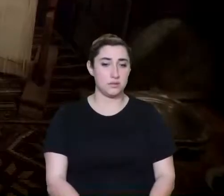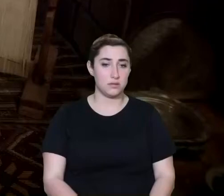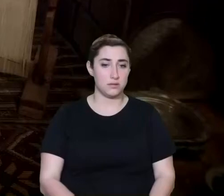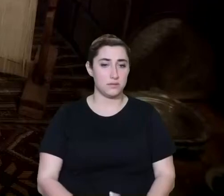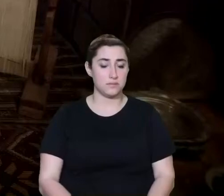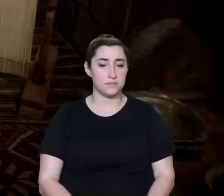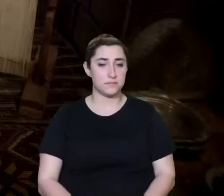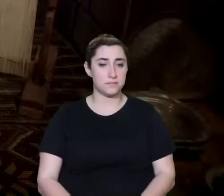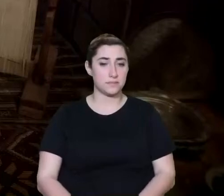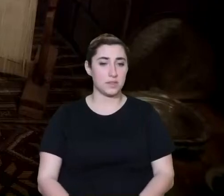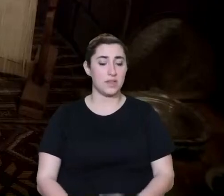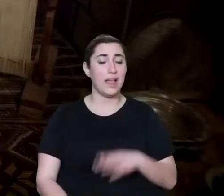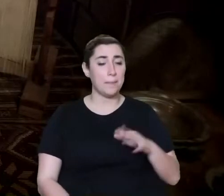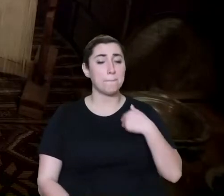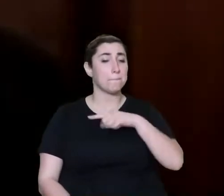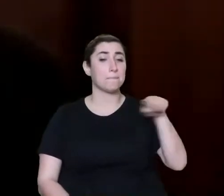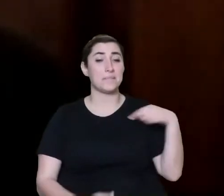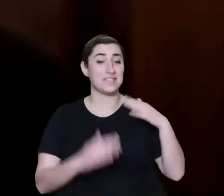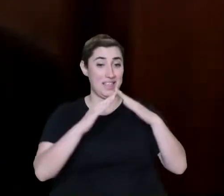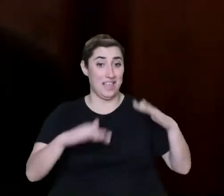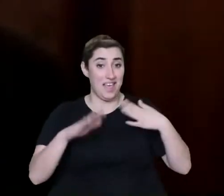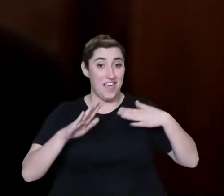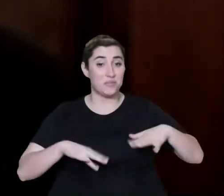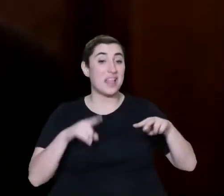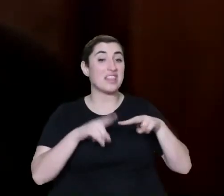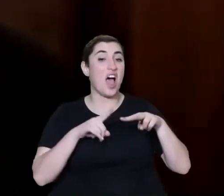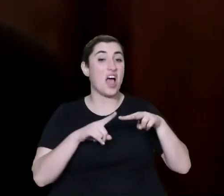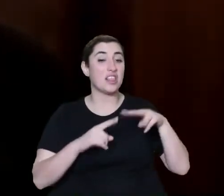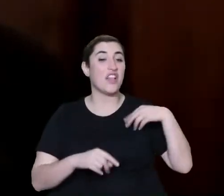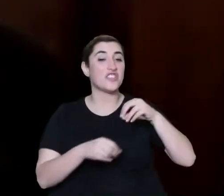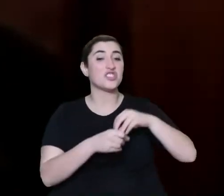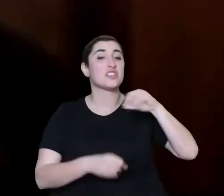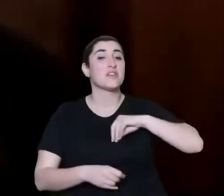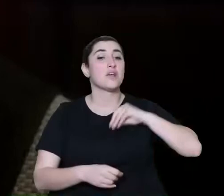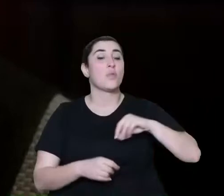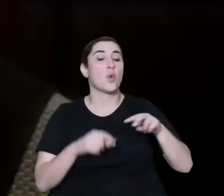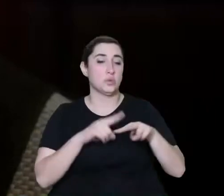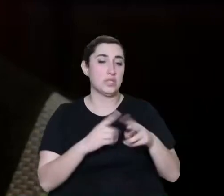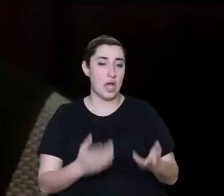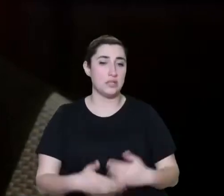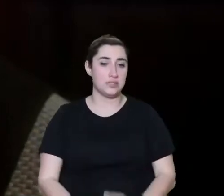kabartıyor. Biz dergâhımızı Nallıhan'da sanırız Kasım'ım.